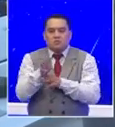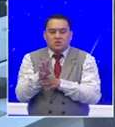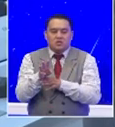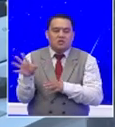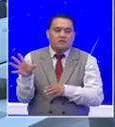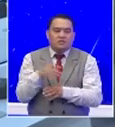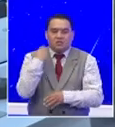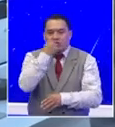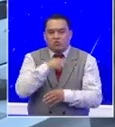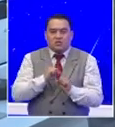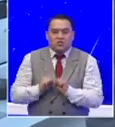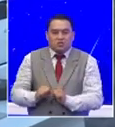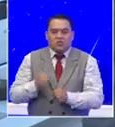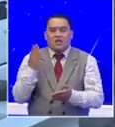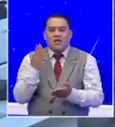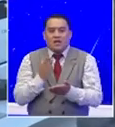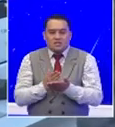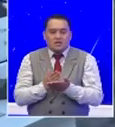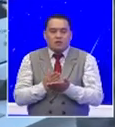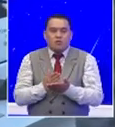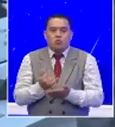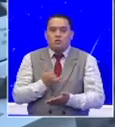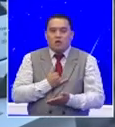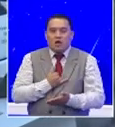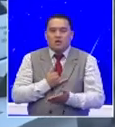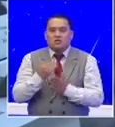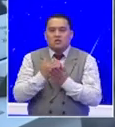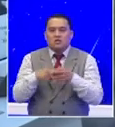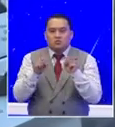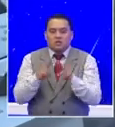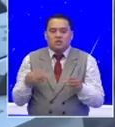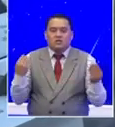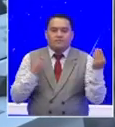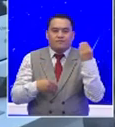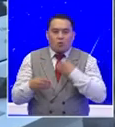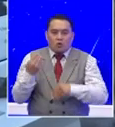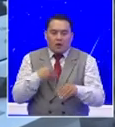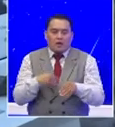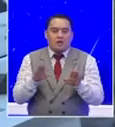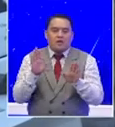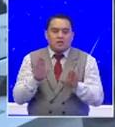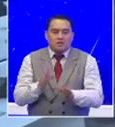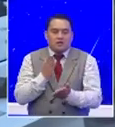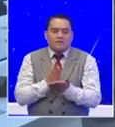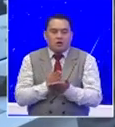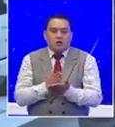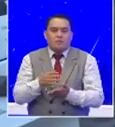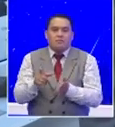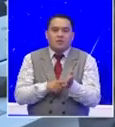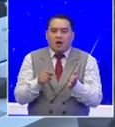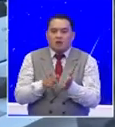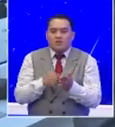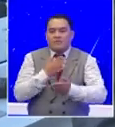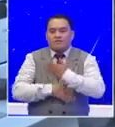средствами индивидуальной защиты. Помимо этого, они у нас ходят в спецформе. С целью сокращения количества посетителей мы пенсионерам